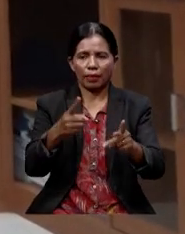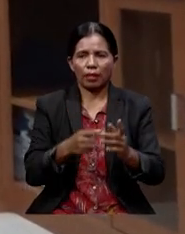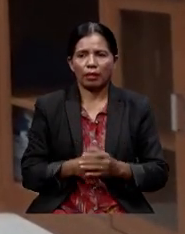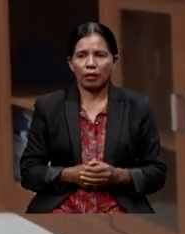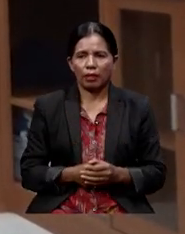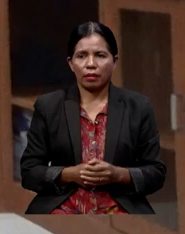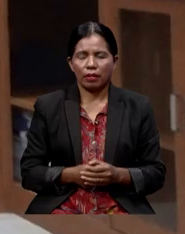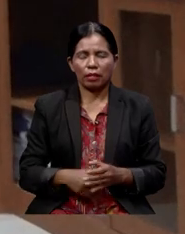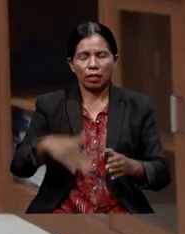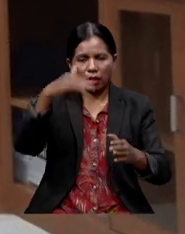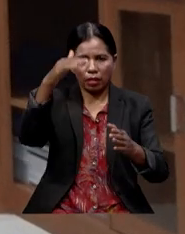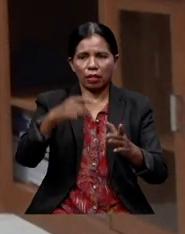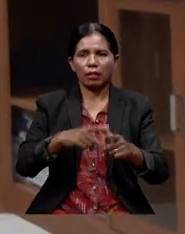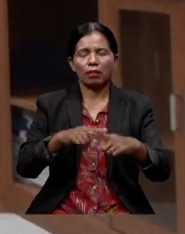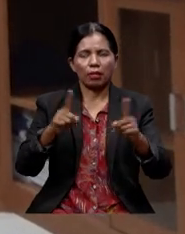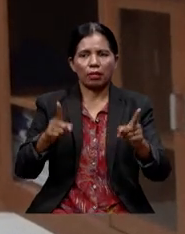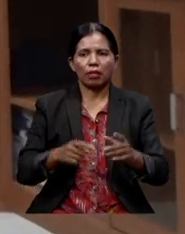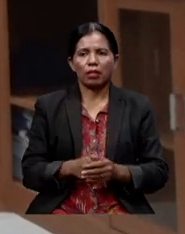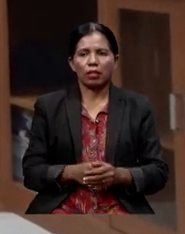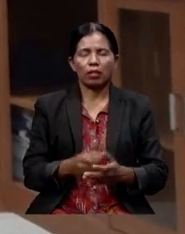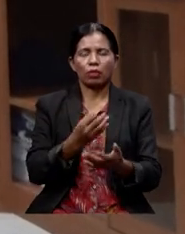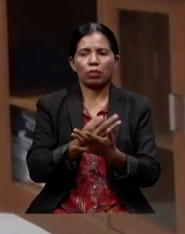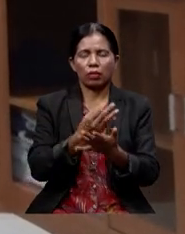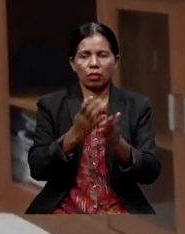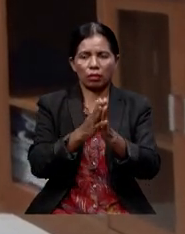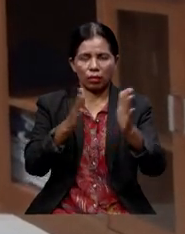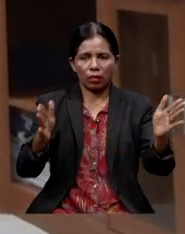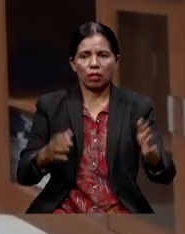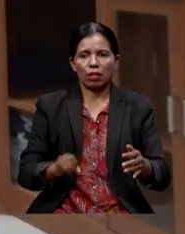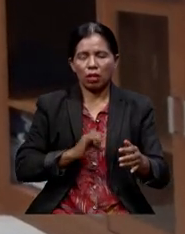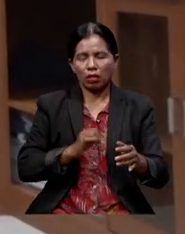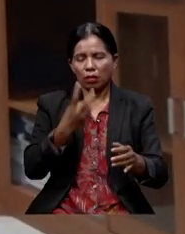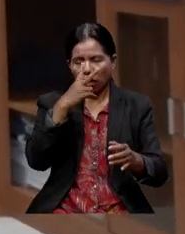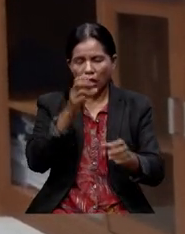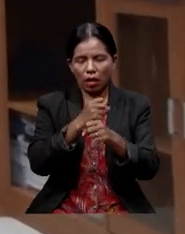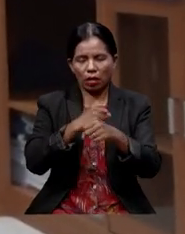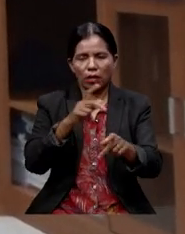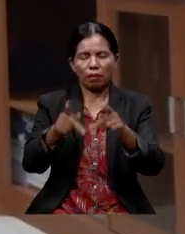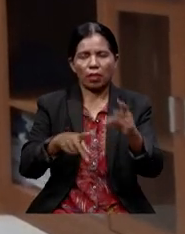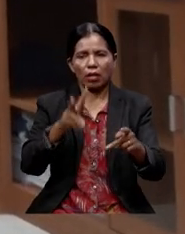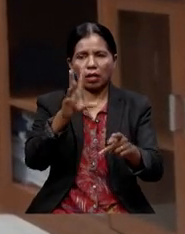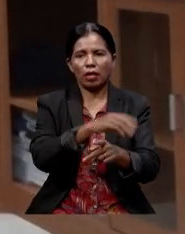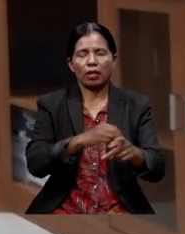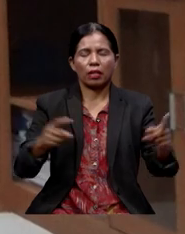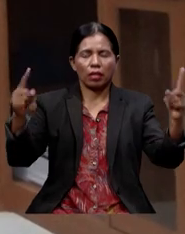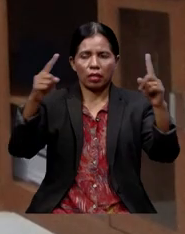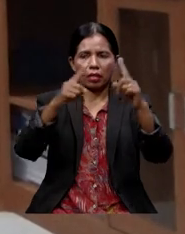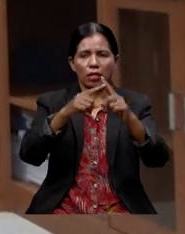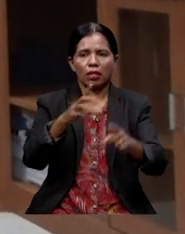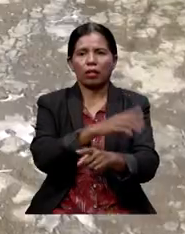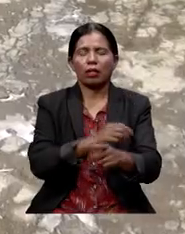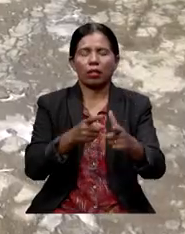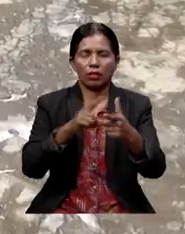ve sleten mai bene custo ne po tavaru ka hale mare teona i ha bundaran mai toi ha hotel timor